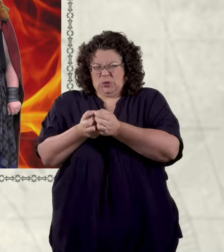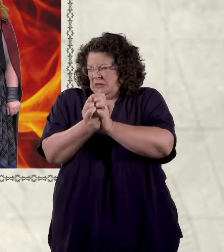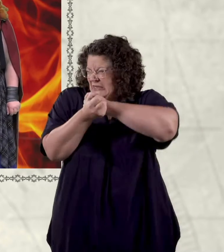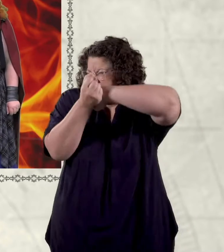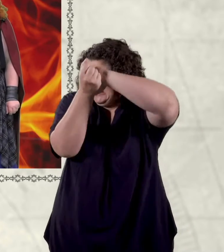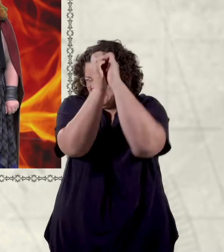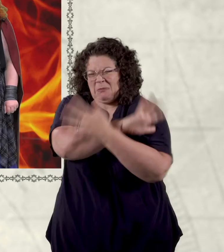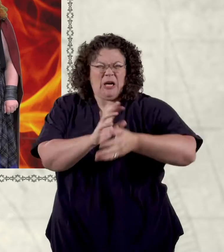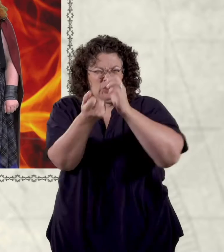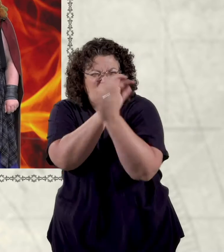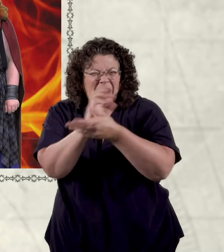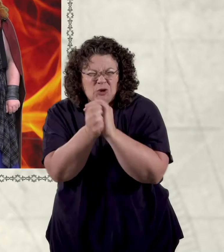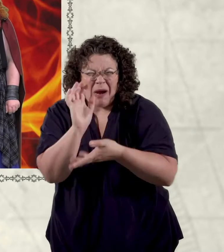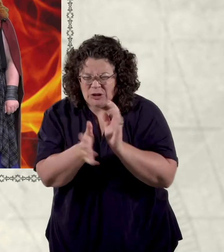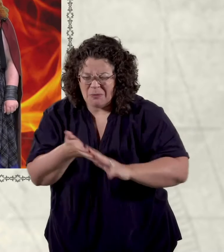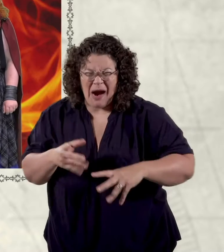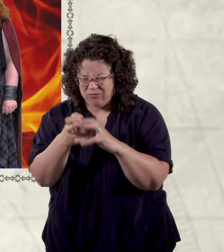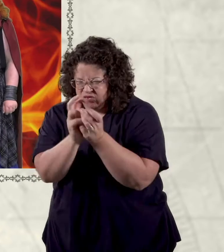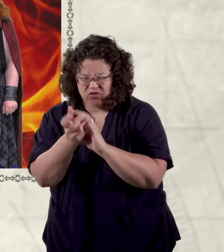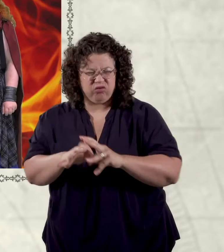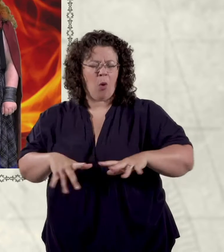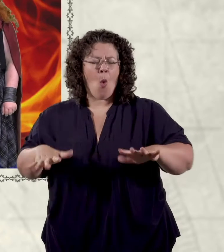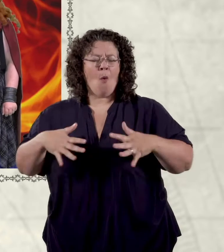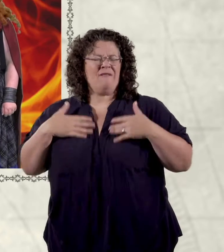Maluriais i'r cerflun o Clodiws yn ddarna man.